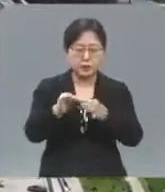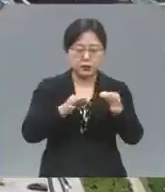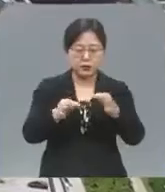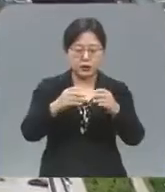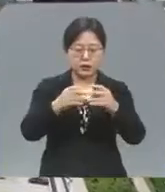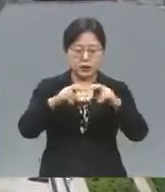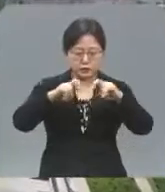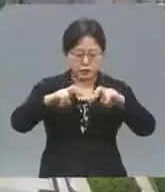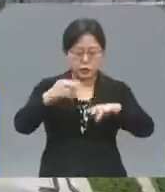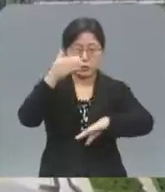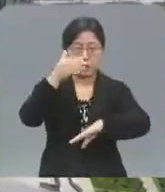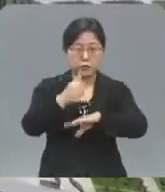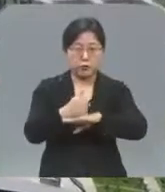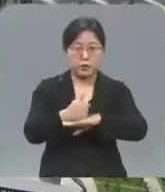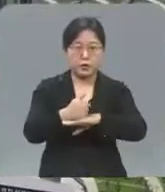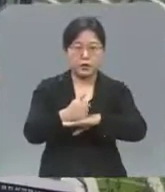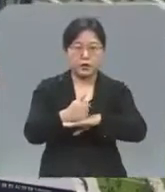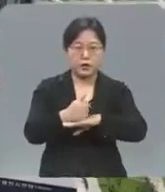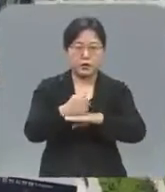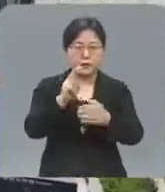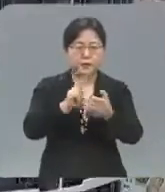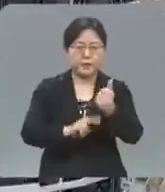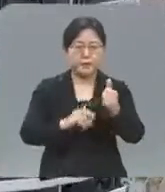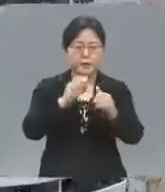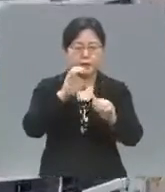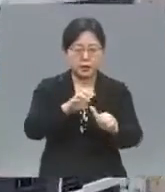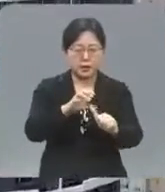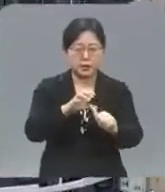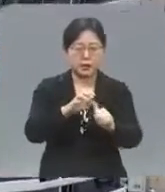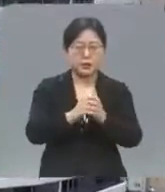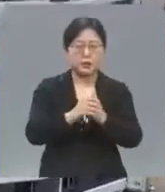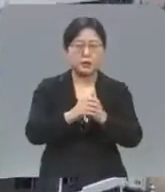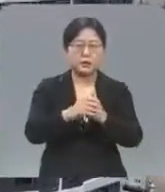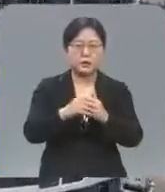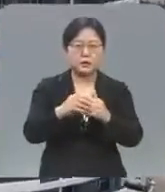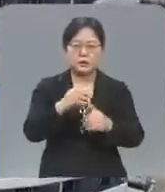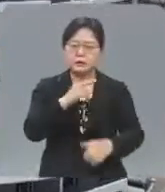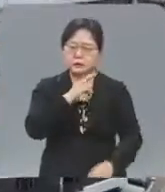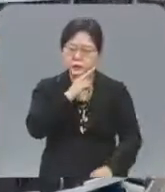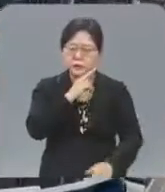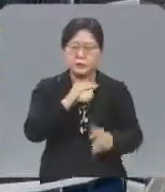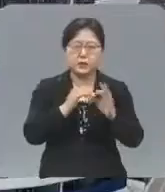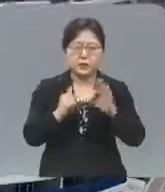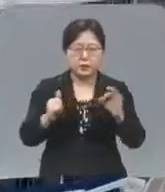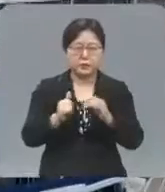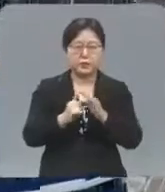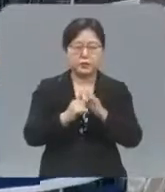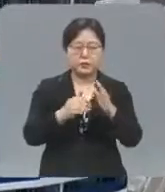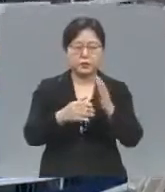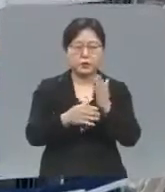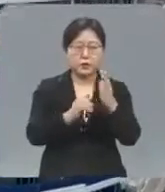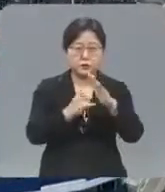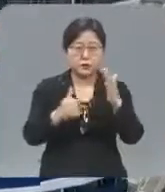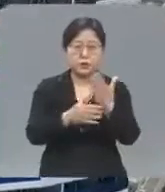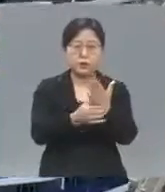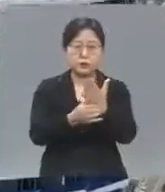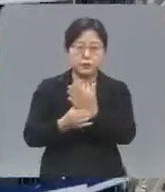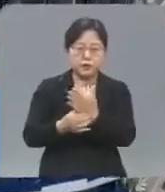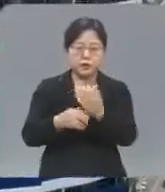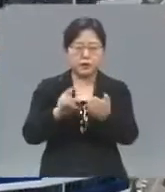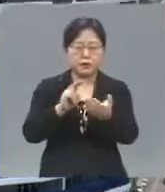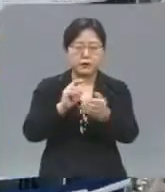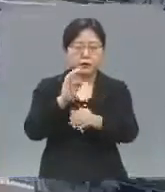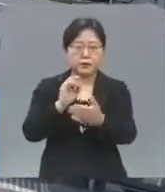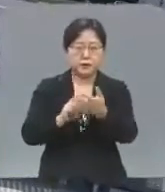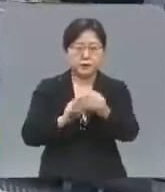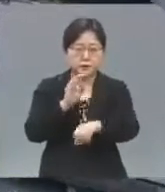내역을 분석한 결과 전매 제한 기간 내에 계약이 이루어진 불법 전매 의심자와 가족들로부터 현금을 받아 분양권을